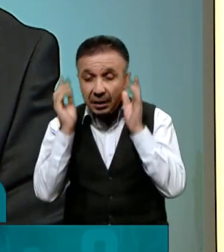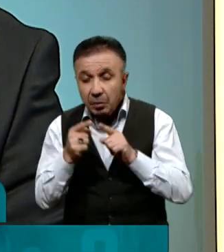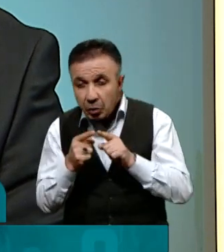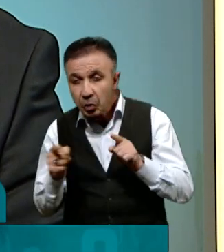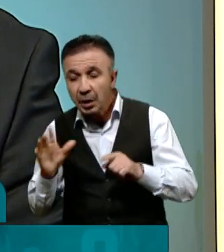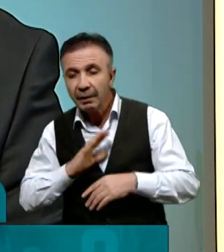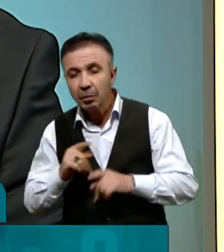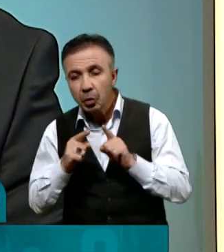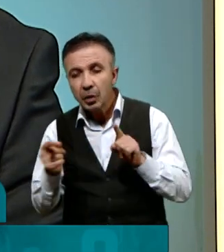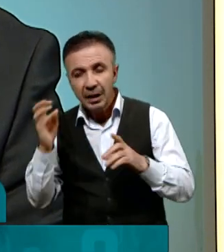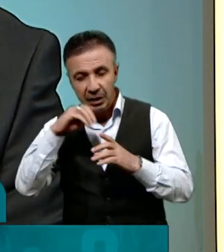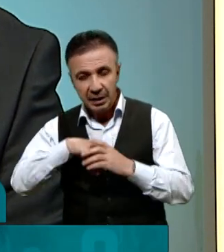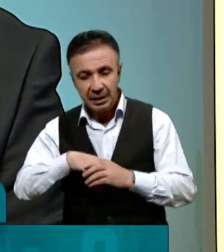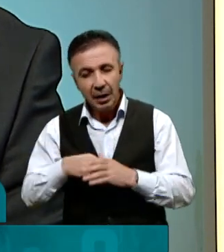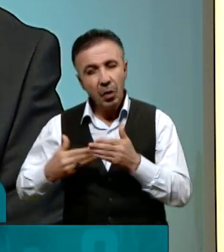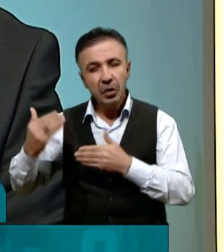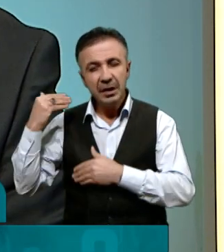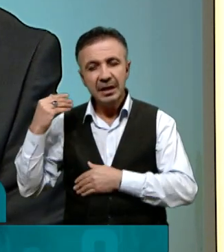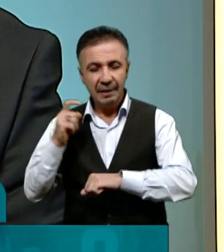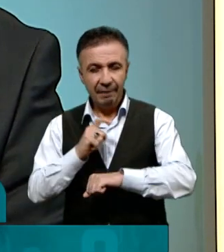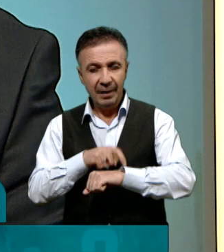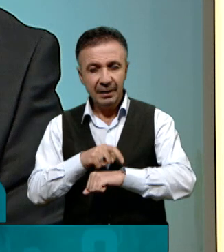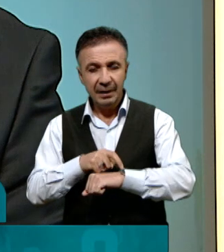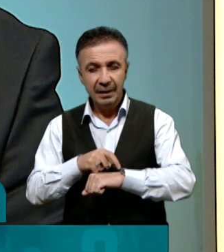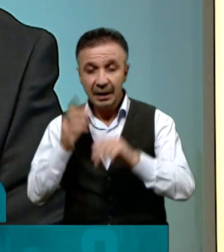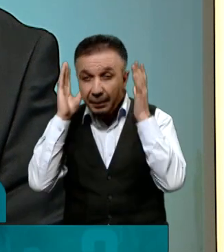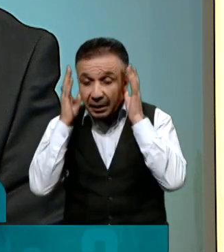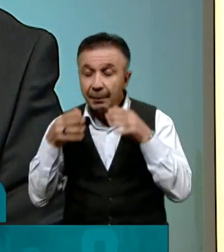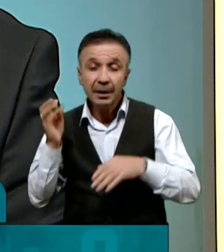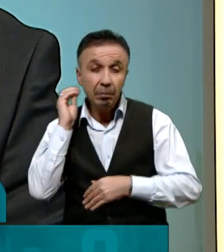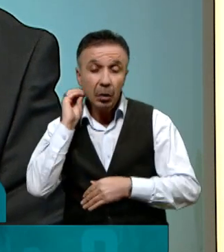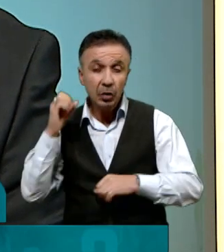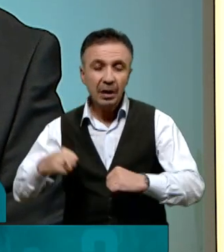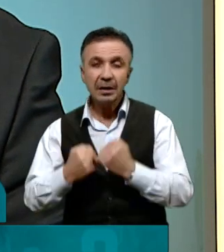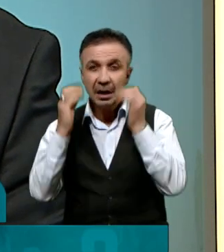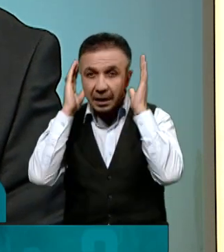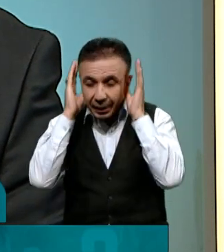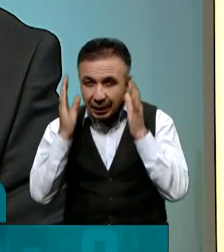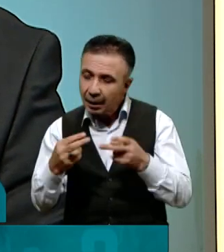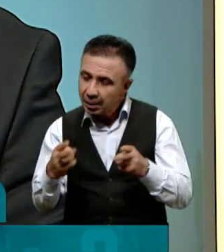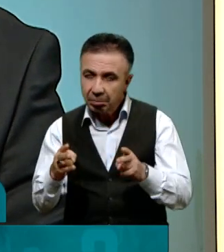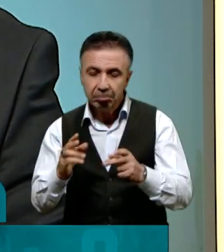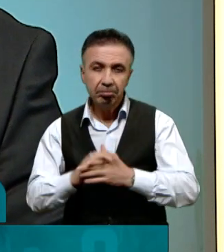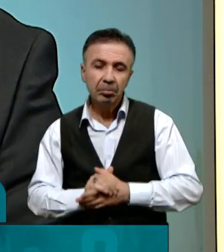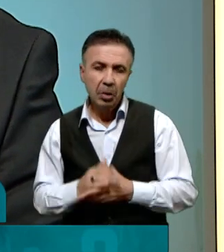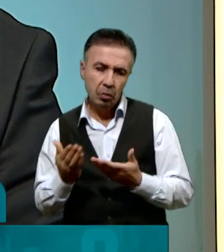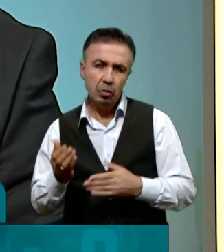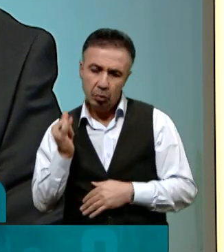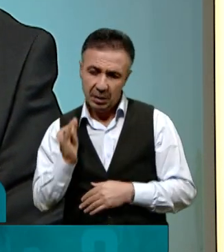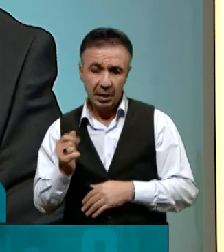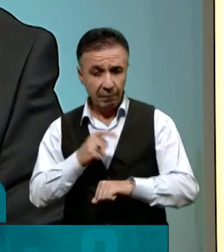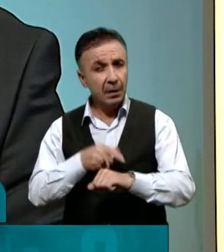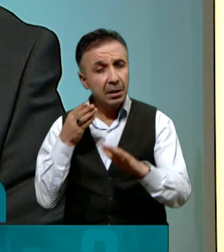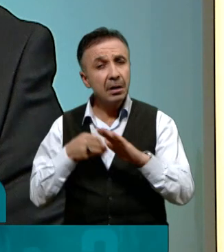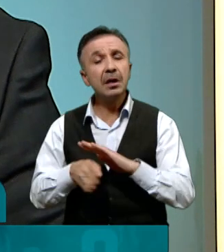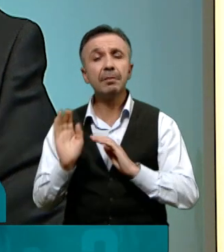içerisinde ben geçmişte kılamadığım vaktinde eda edemediğim namazı kaza edebilir miyim? Edebilir. Çünkü henüz kerahat vakti